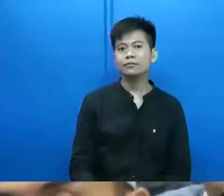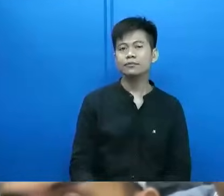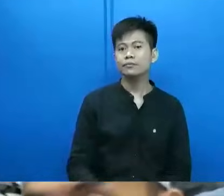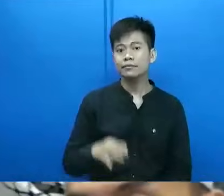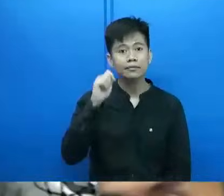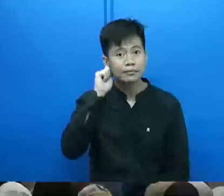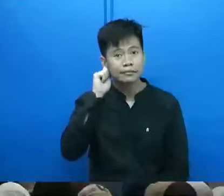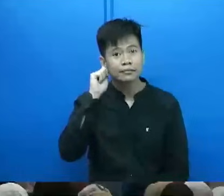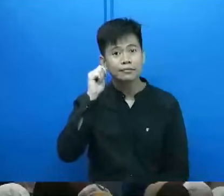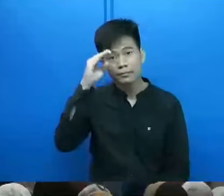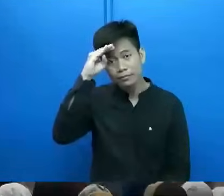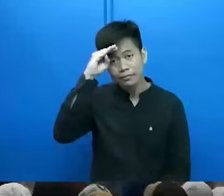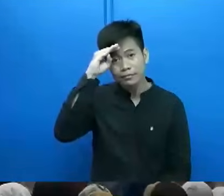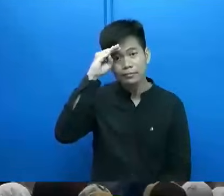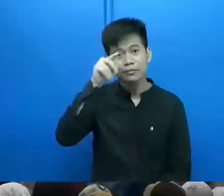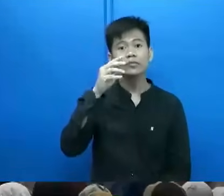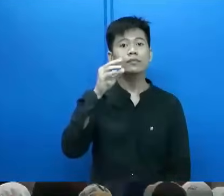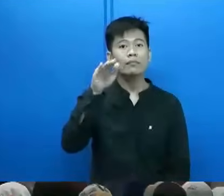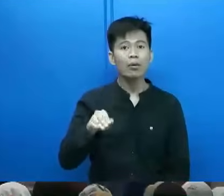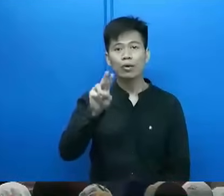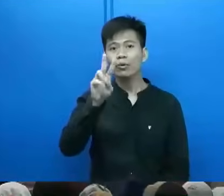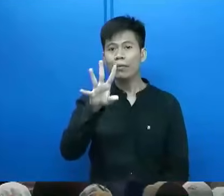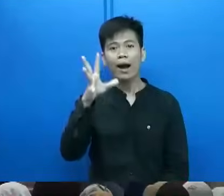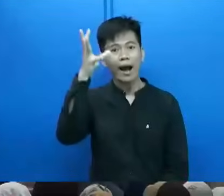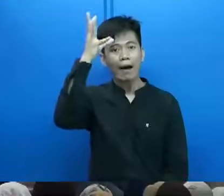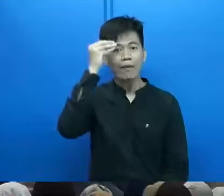Akhwat, di bawah 25 hafal Quran 30 juz.